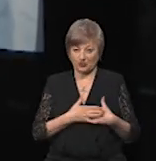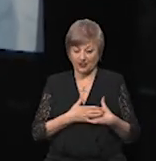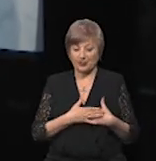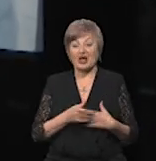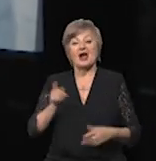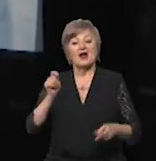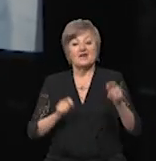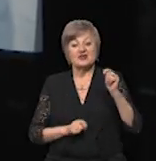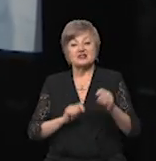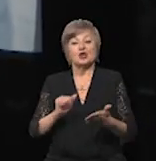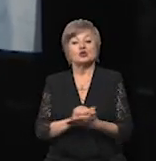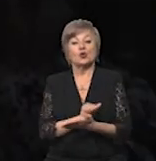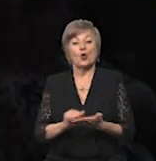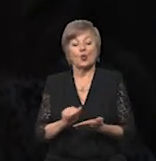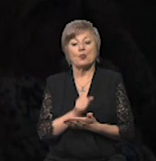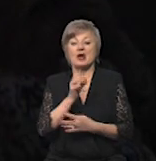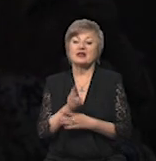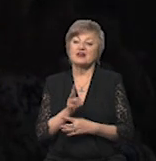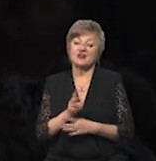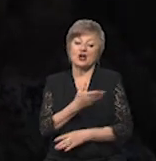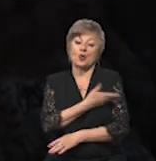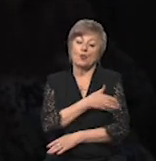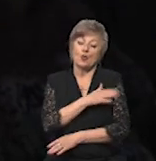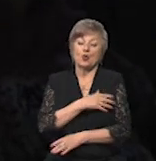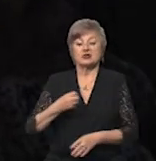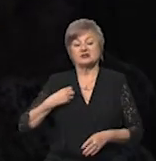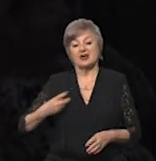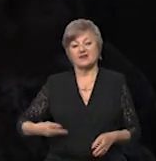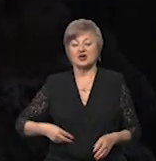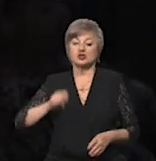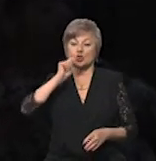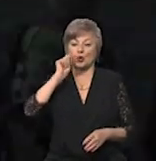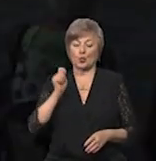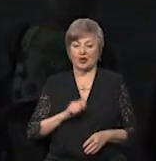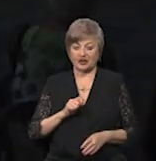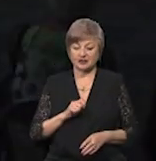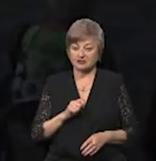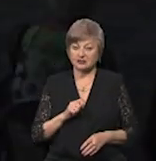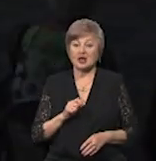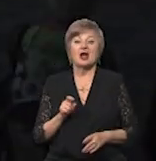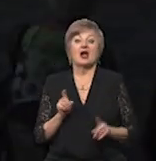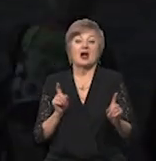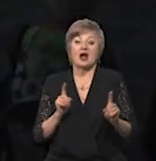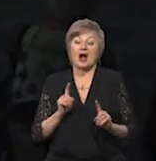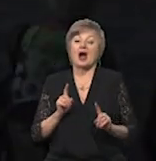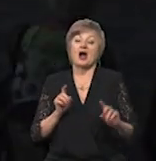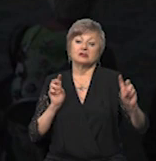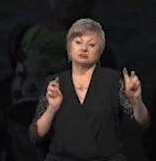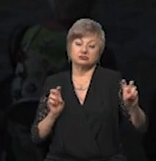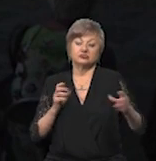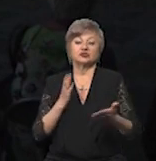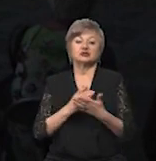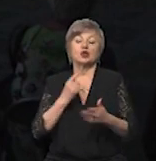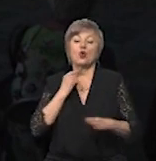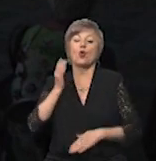фестивалю 10 документальних фільмів польського, французького та українського виробництва. А фішками фестивалю стали